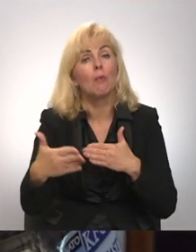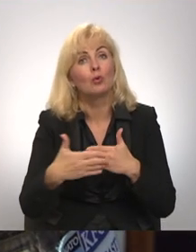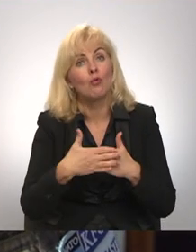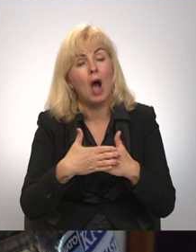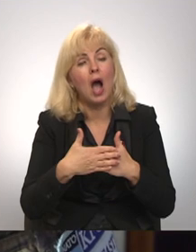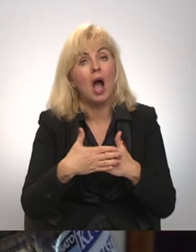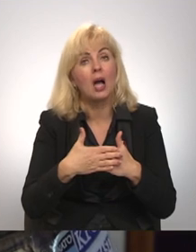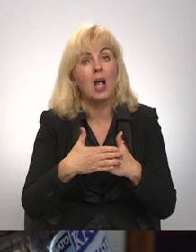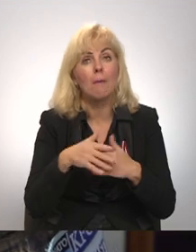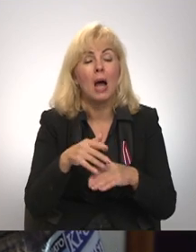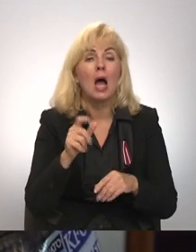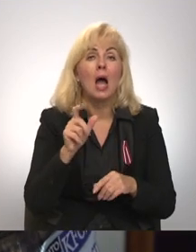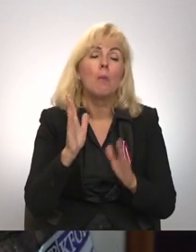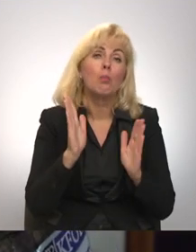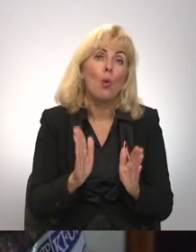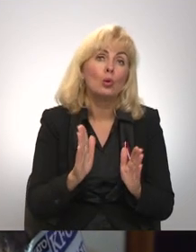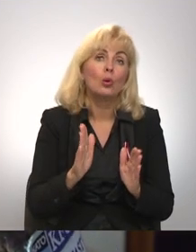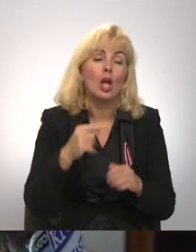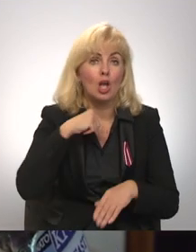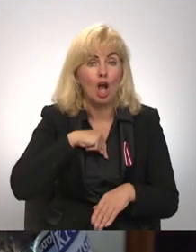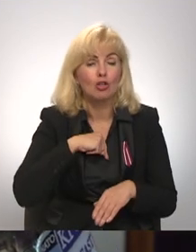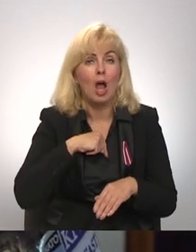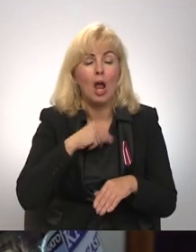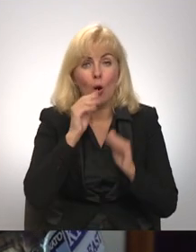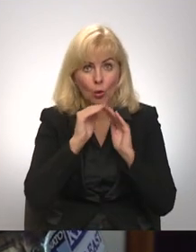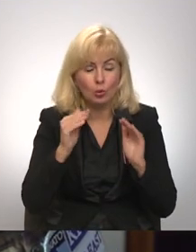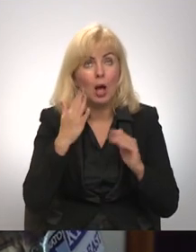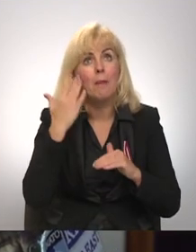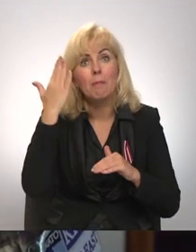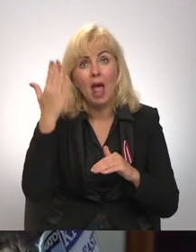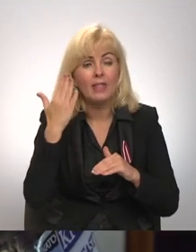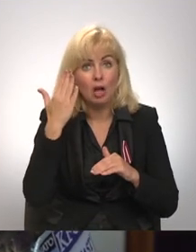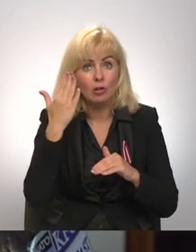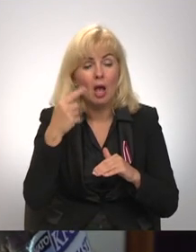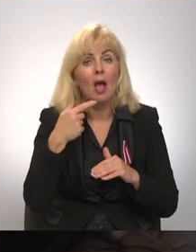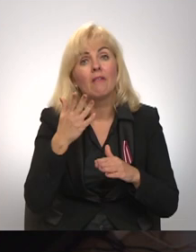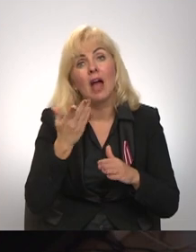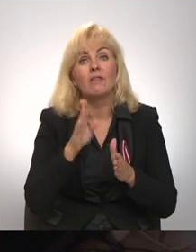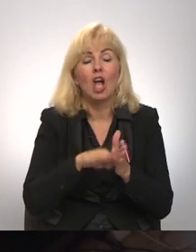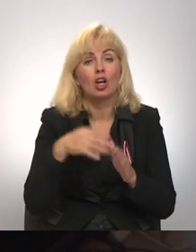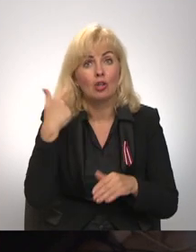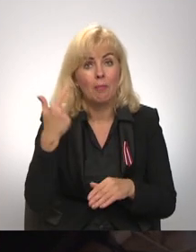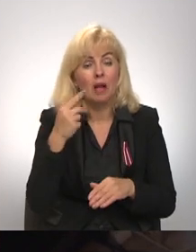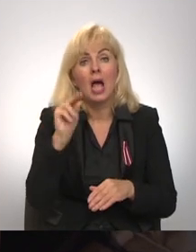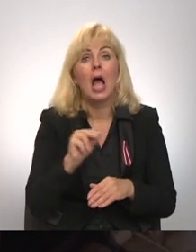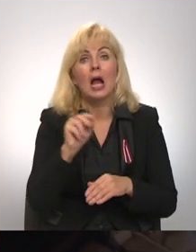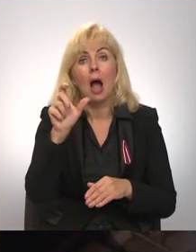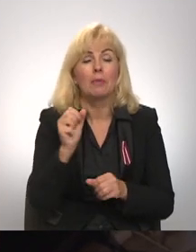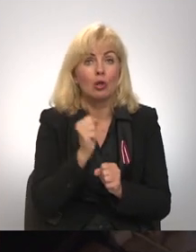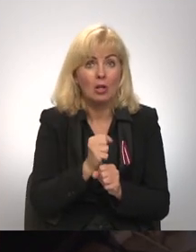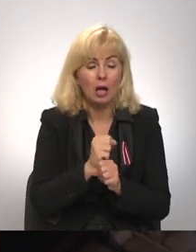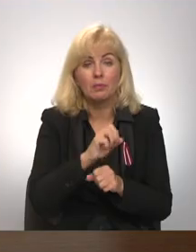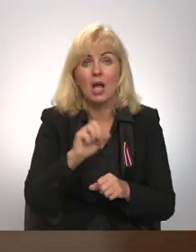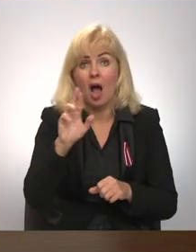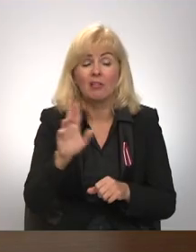cilvēkam, un būt tādā varbūt iekšējā klusumā, meditācijā vai vienkārši pārdomās. Kapelāna darbs, kā saka Anna, ir